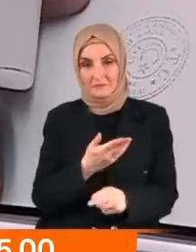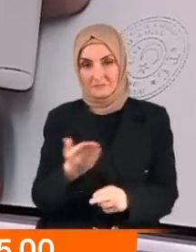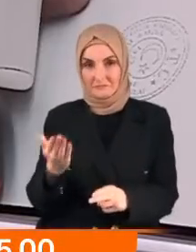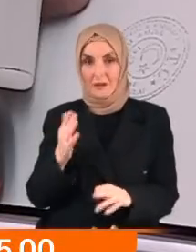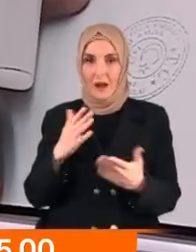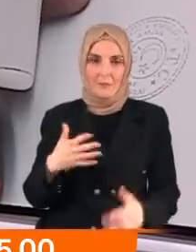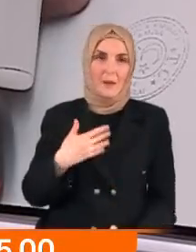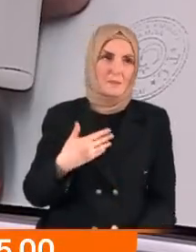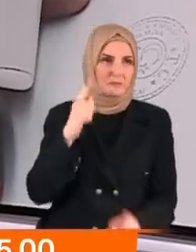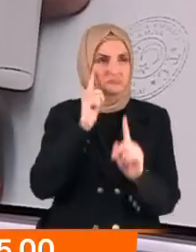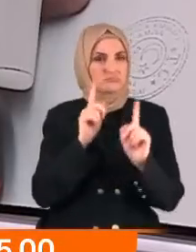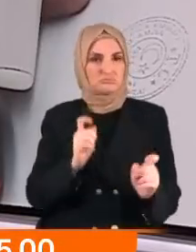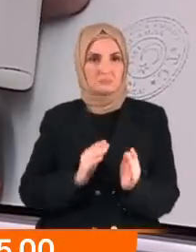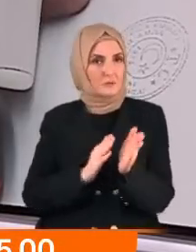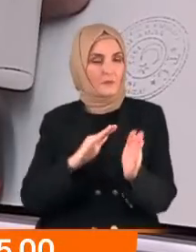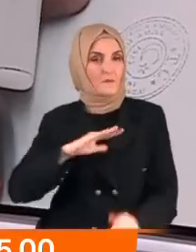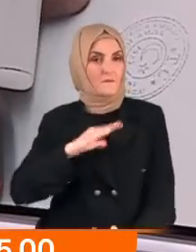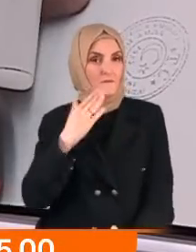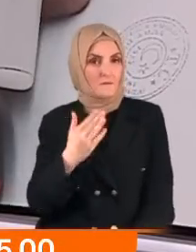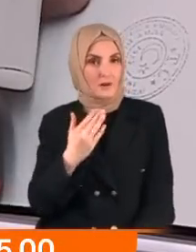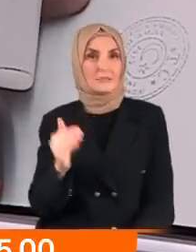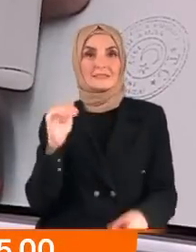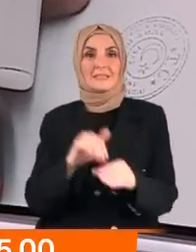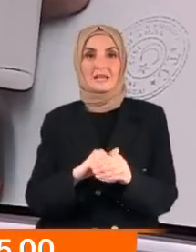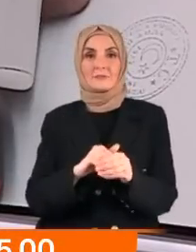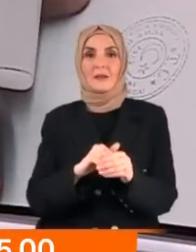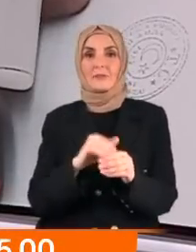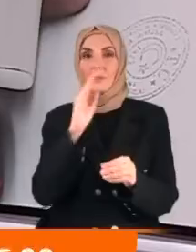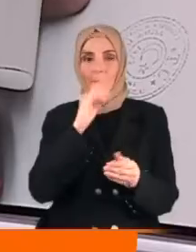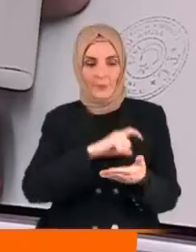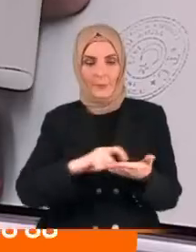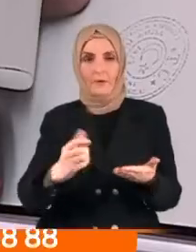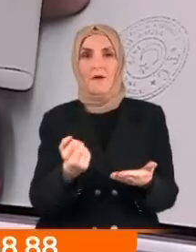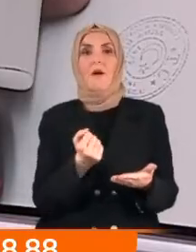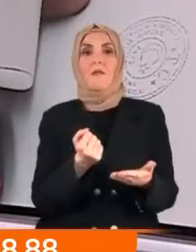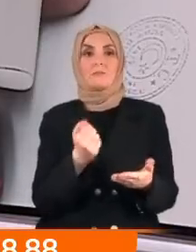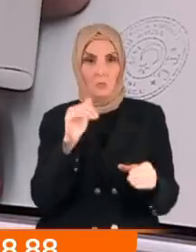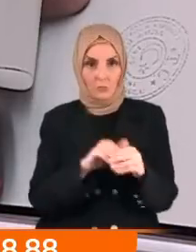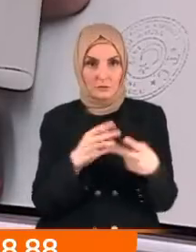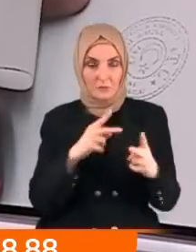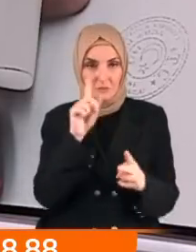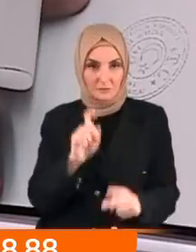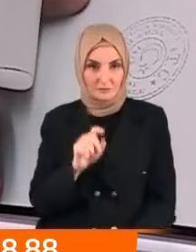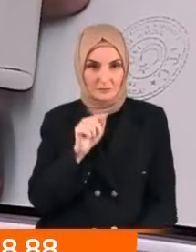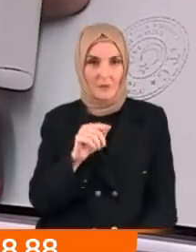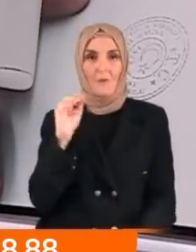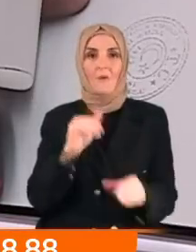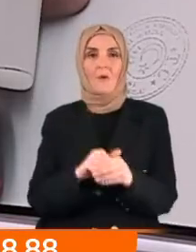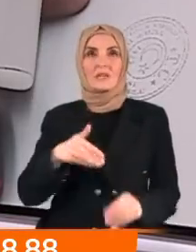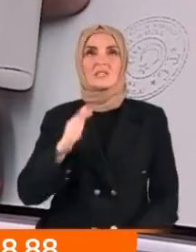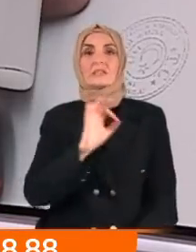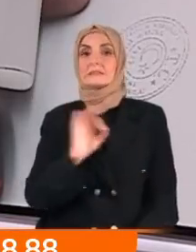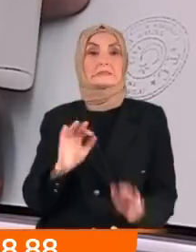Mesela seçmen kağıdı eline ulaşmayanlar oy kullanabilecek mi? Oylar hangi durumlarda geçersiz sayılacak? İşte